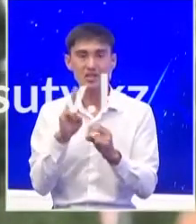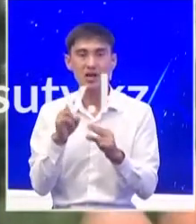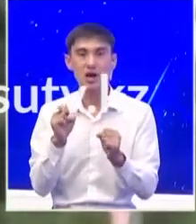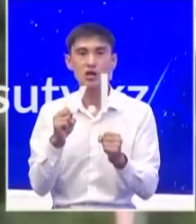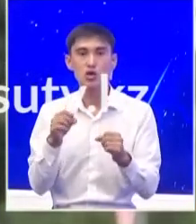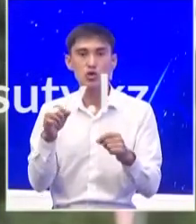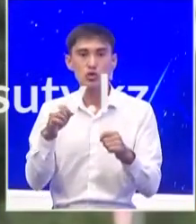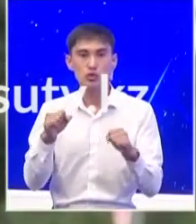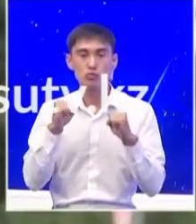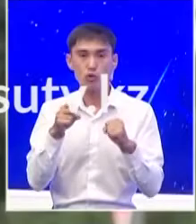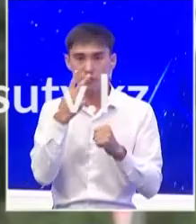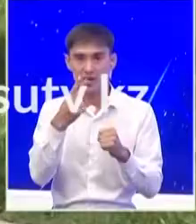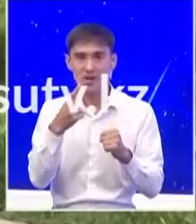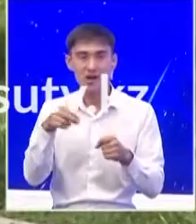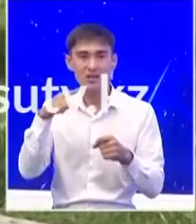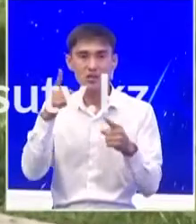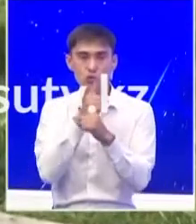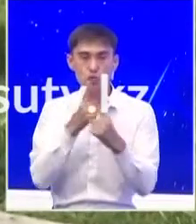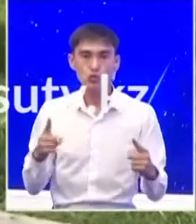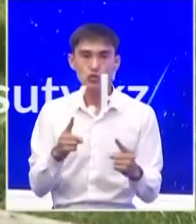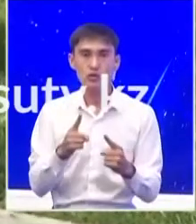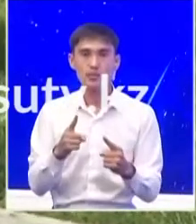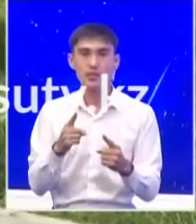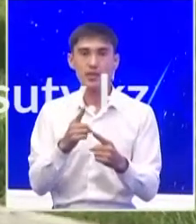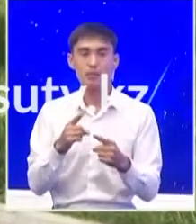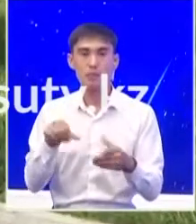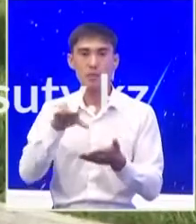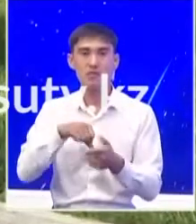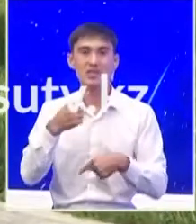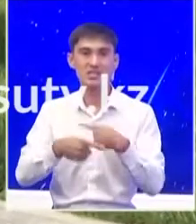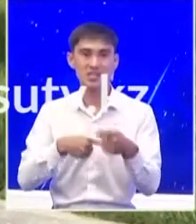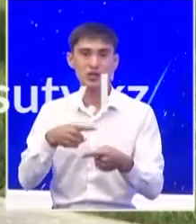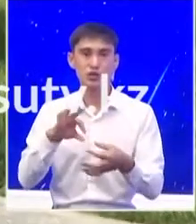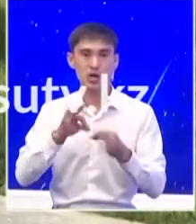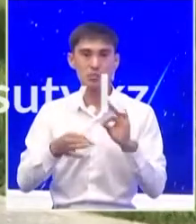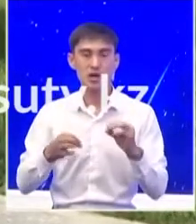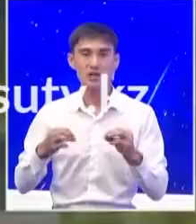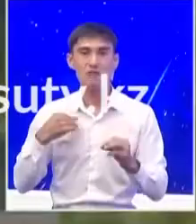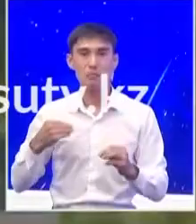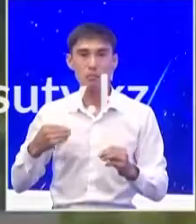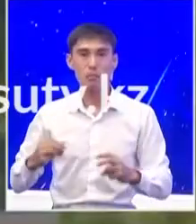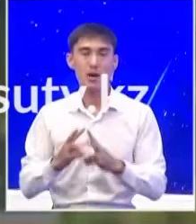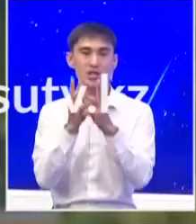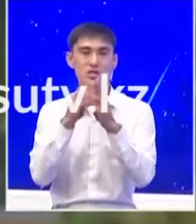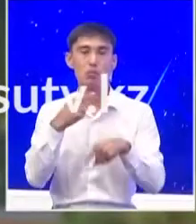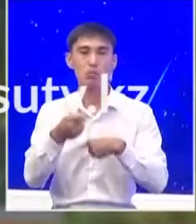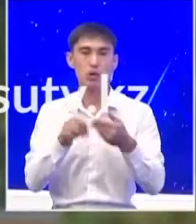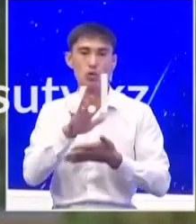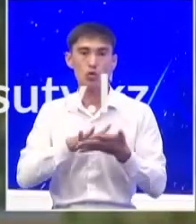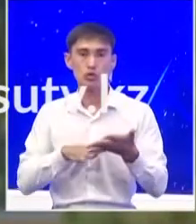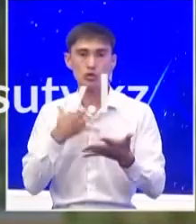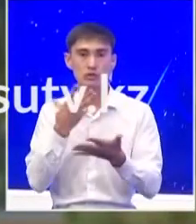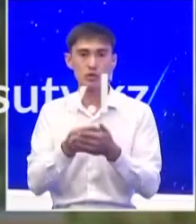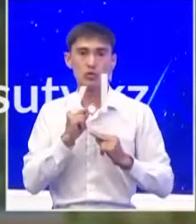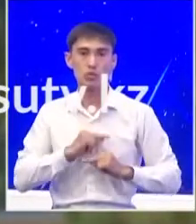как искусство. В планах профессионального фотографа побывать на следующей Олимпиаде в Париже. Здесь он сможет продолжить свою работу на